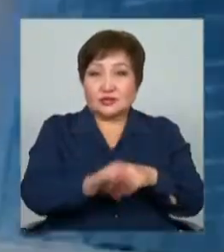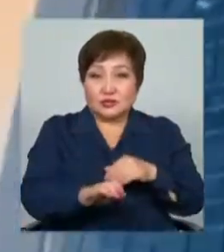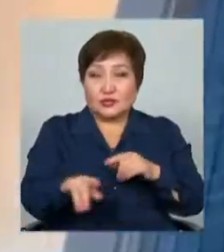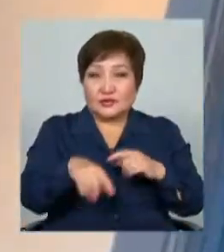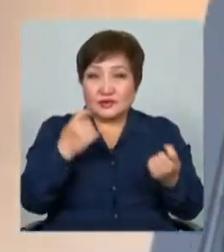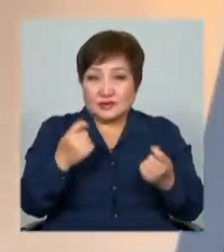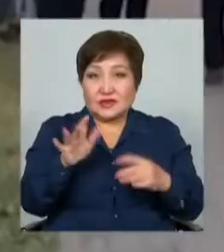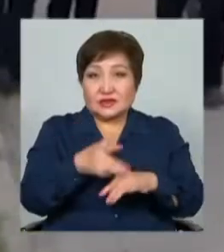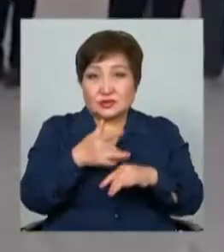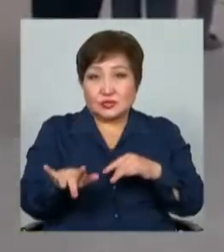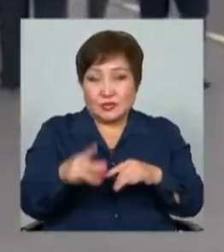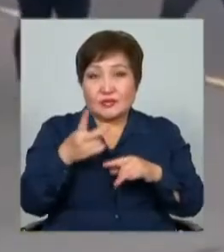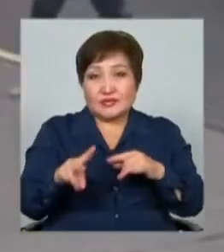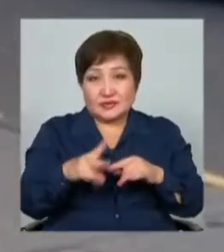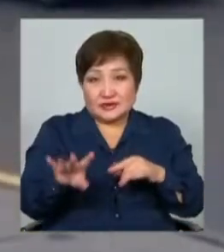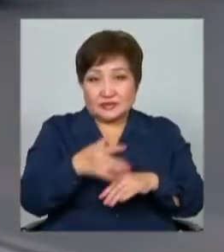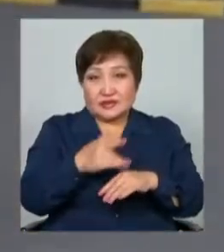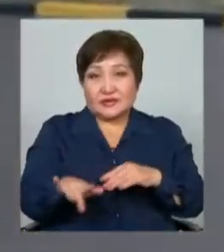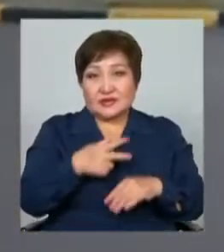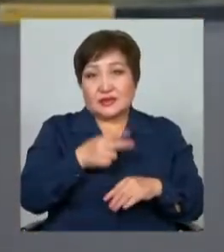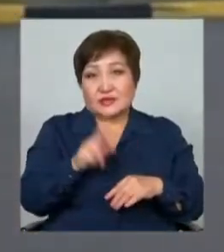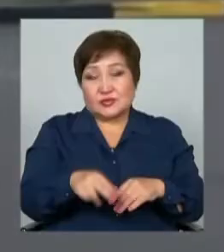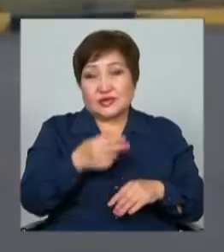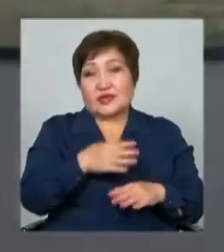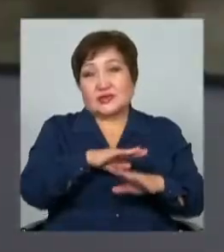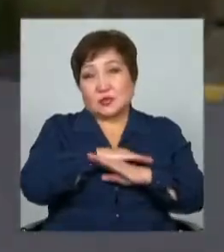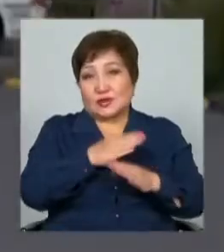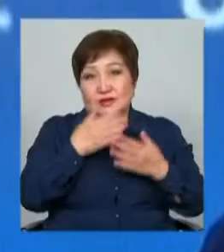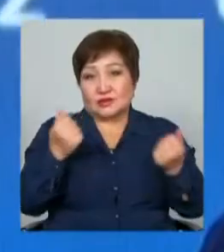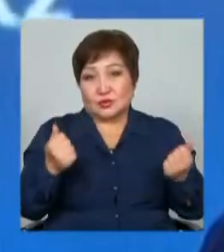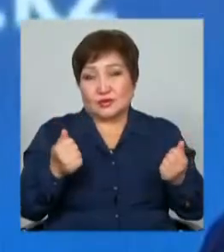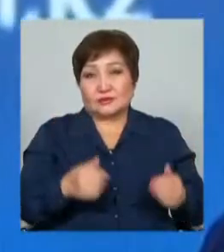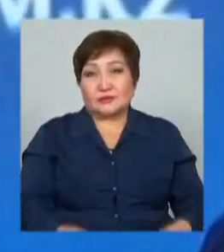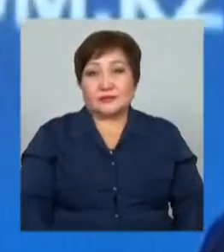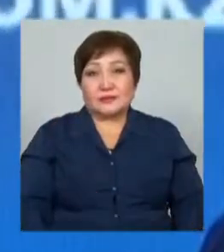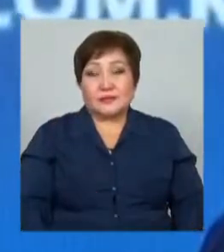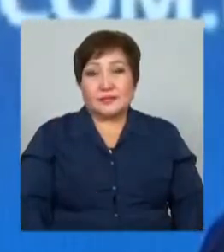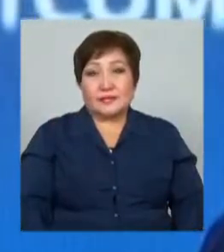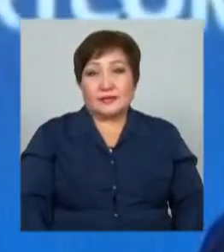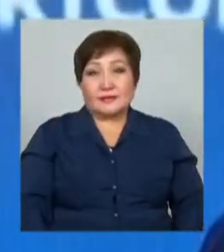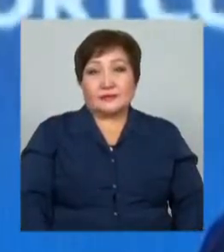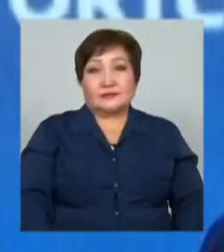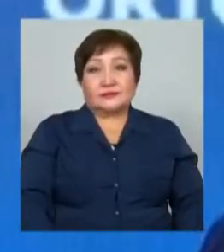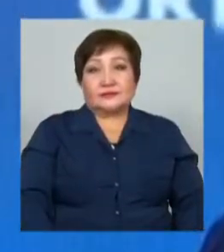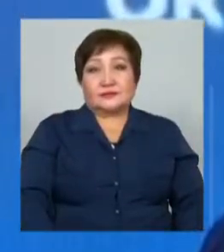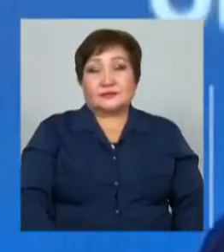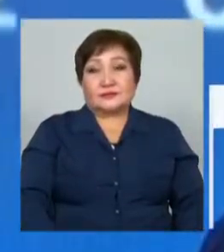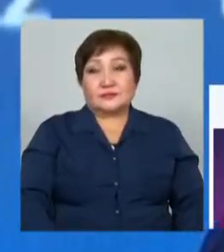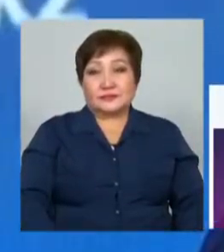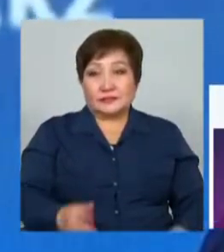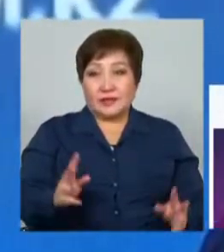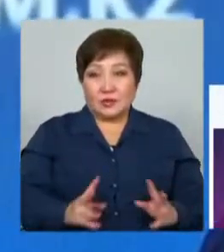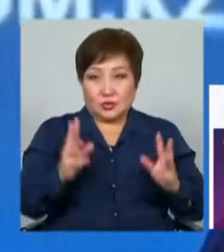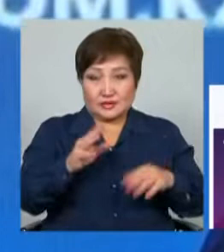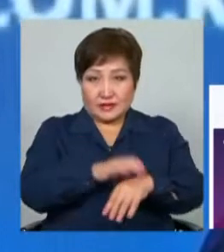сомасы есептеліп жатыр. Зардап шеккендер мен қайтыс болғандар жоқ. В ходе изучения материалов по факту пожара. Өрт